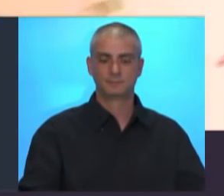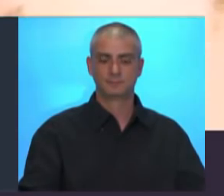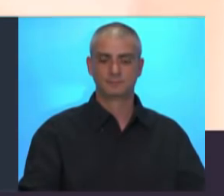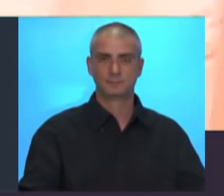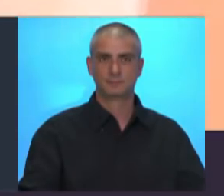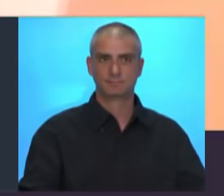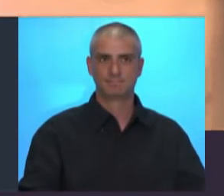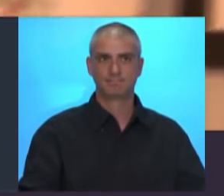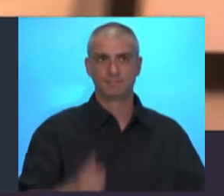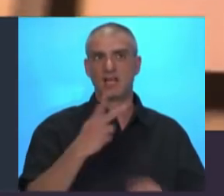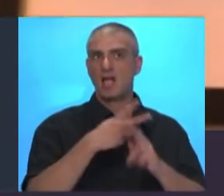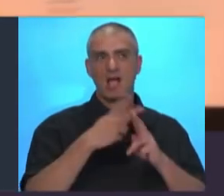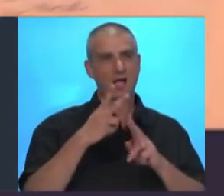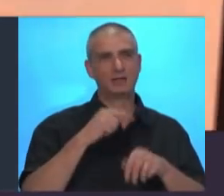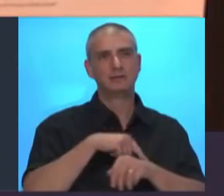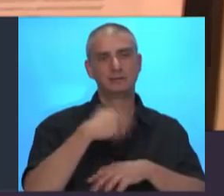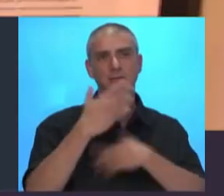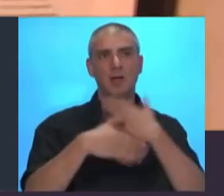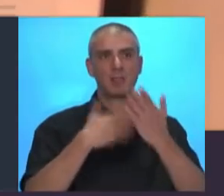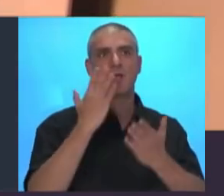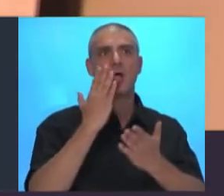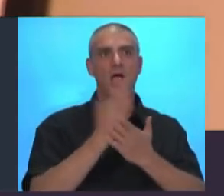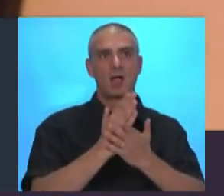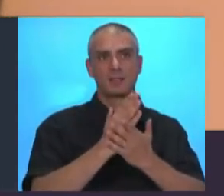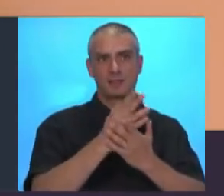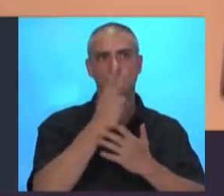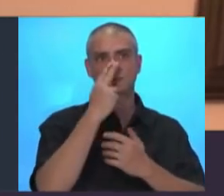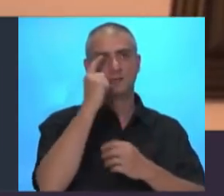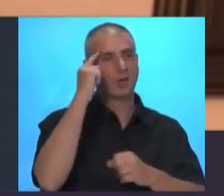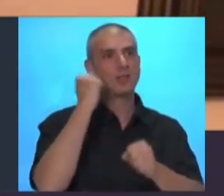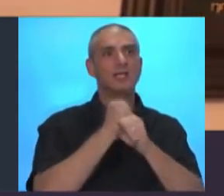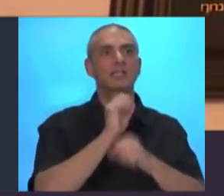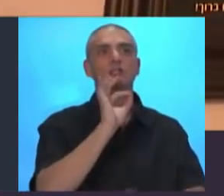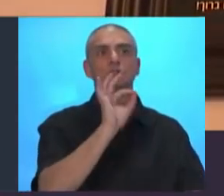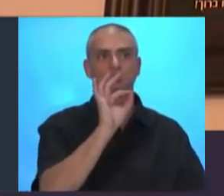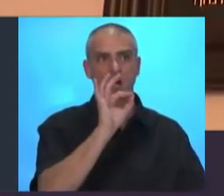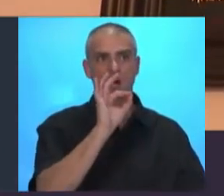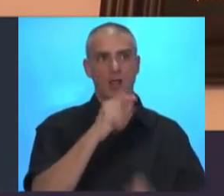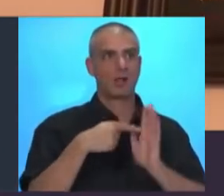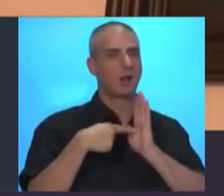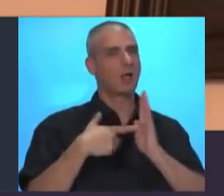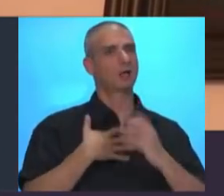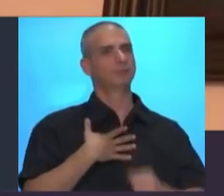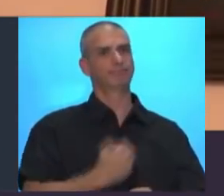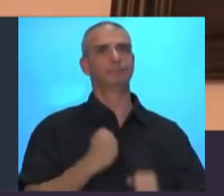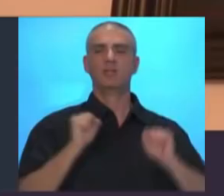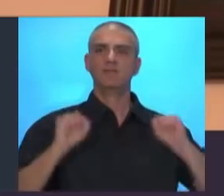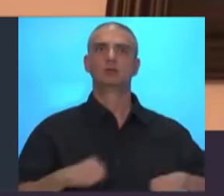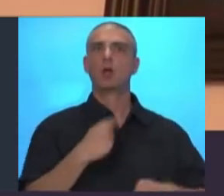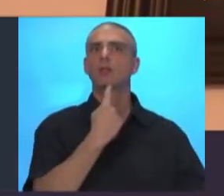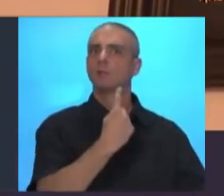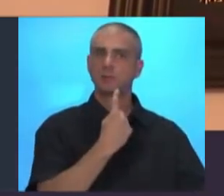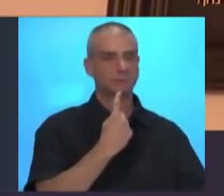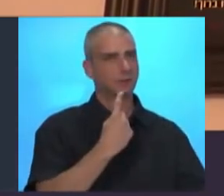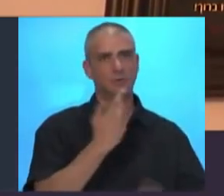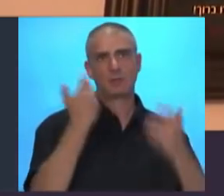וזה היה רק עניין של זמן עד שהניסיון העיקש שלה להפגין קור רוח ושליטה בעצמה